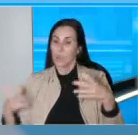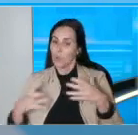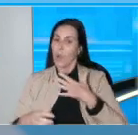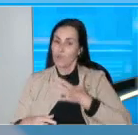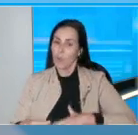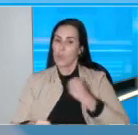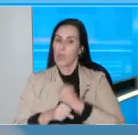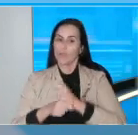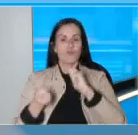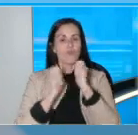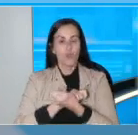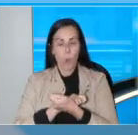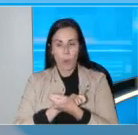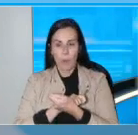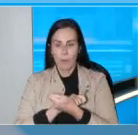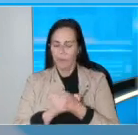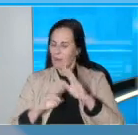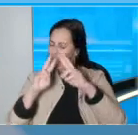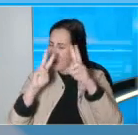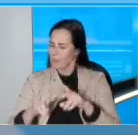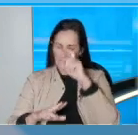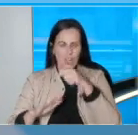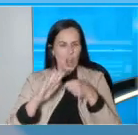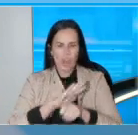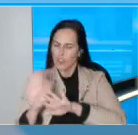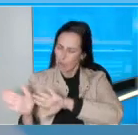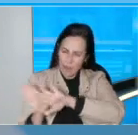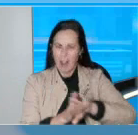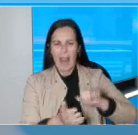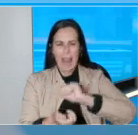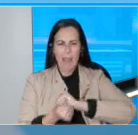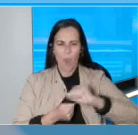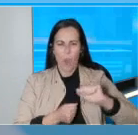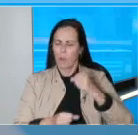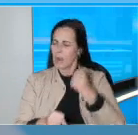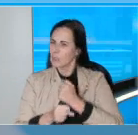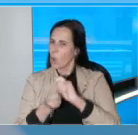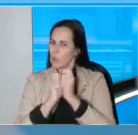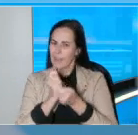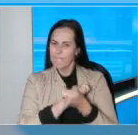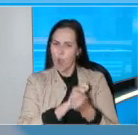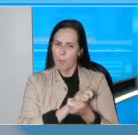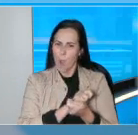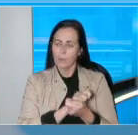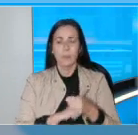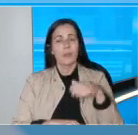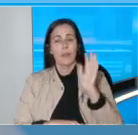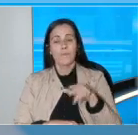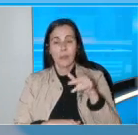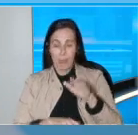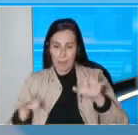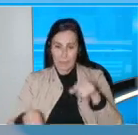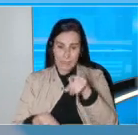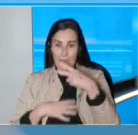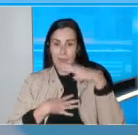לעשות שינויים, לבאר את השחיתות הפושעת במדינה מצד אחד, לעשות רפורמות פוליטיות, וגם הוא הבטיח